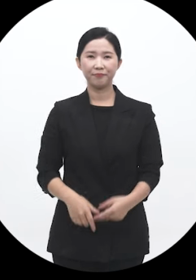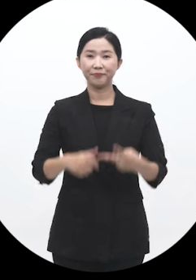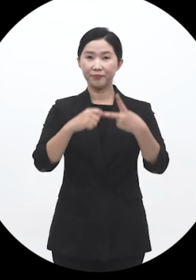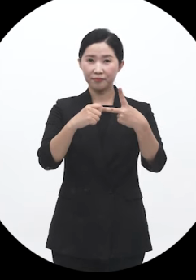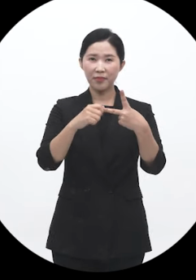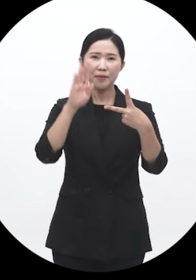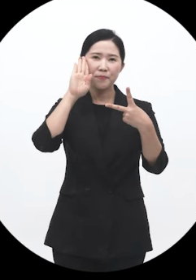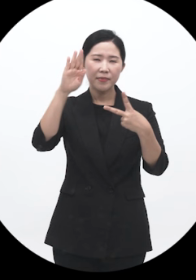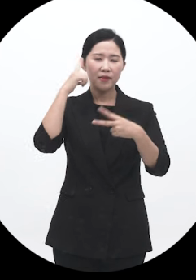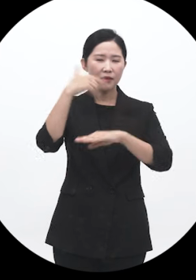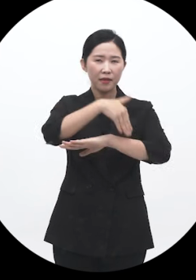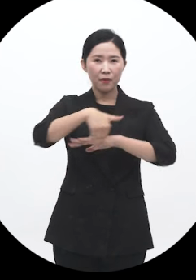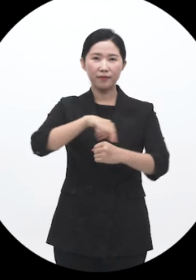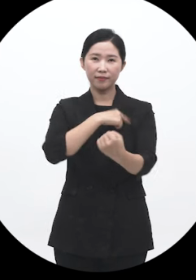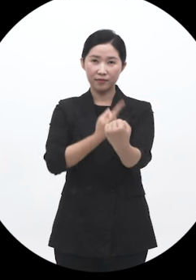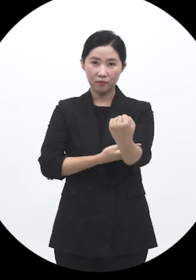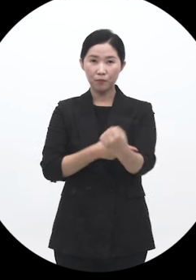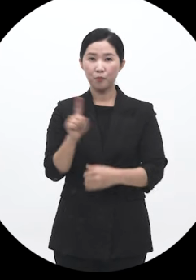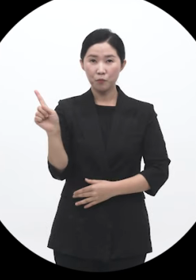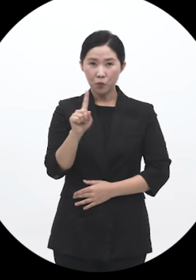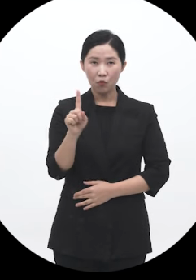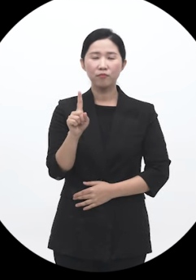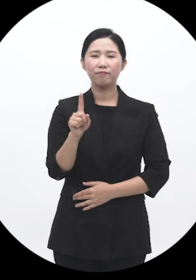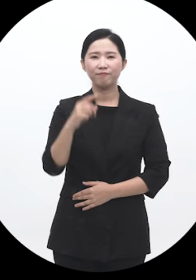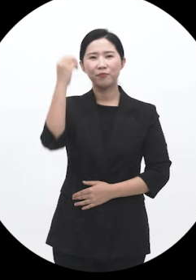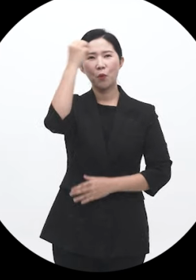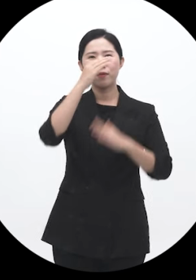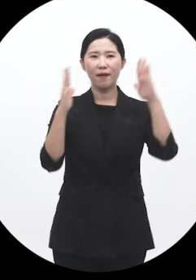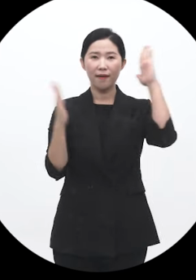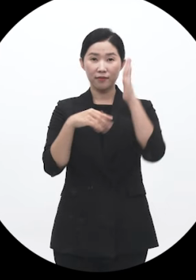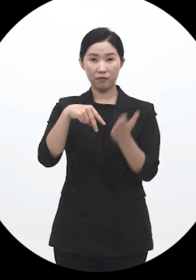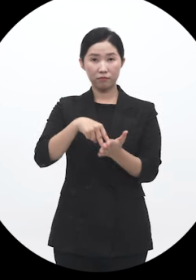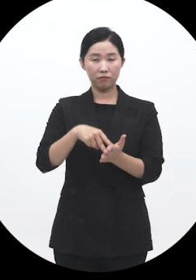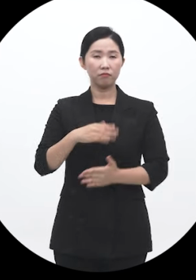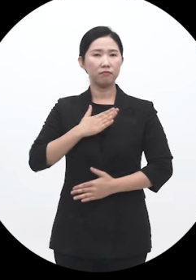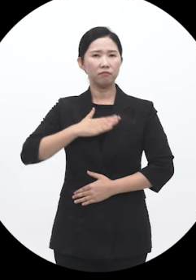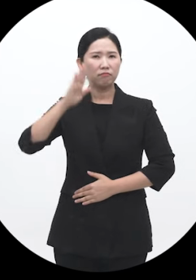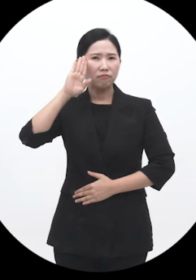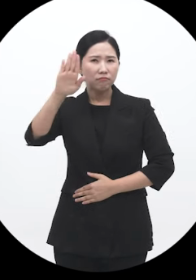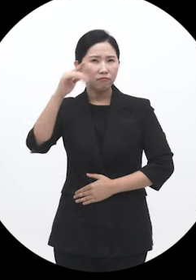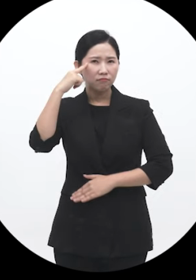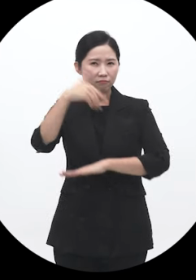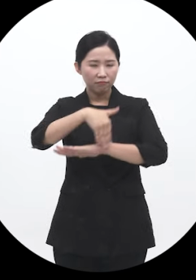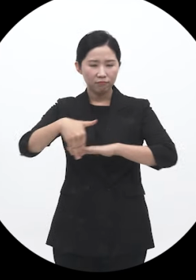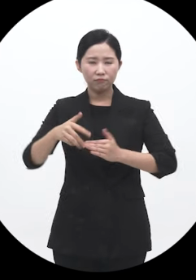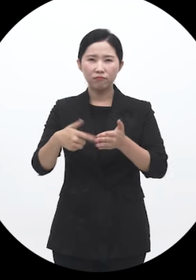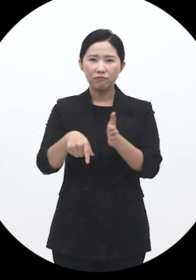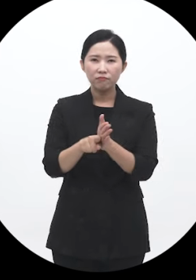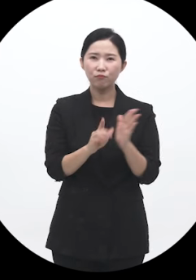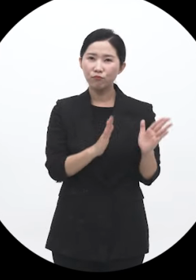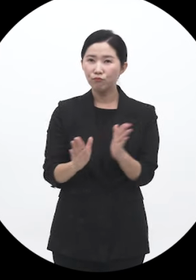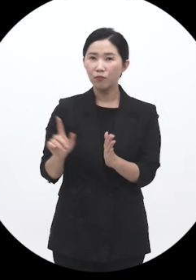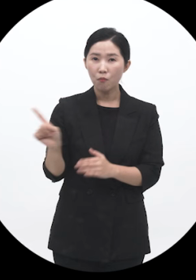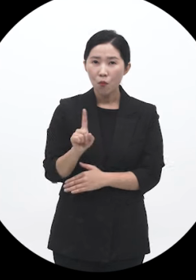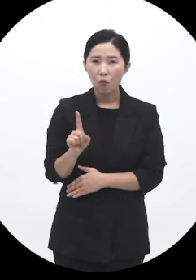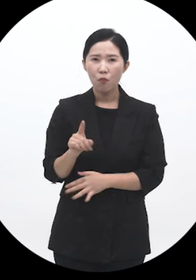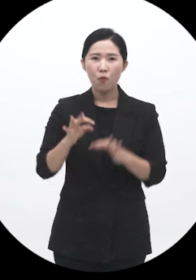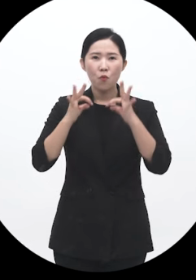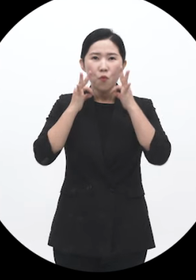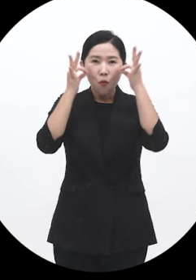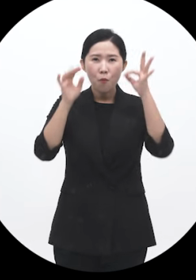진로 역량은 고등학생 수준에서 자신의 진로를 위해 탐색한 노력의 과정과 준비